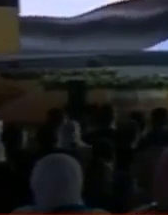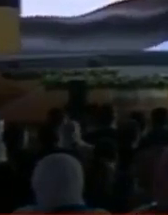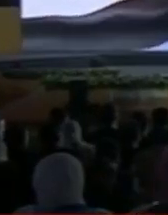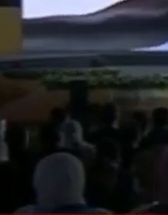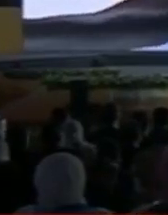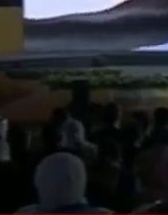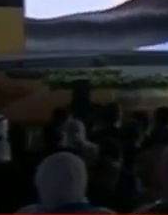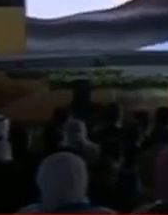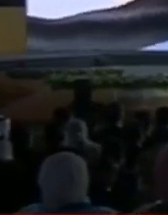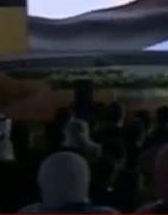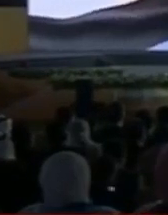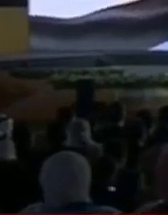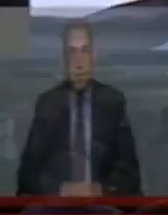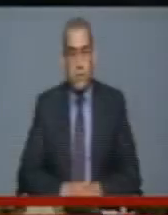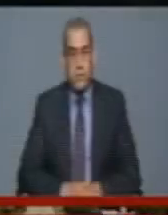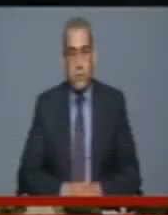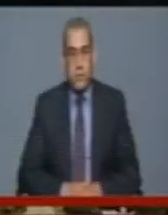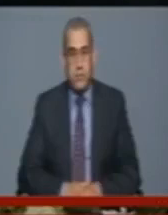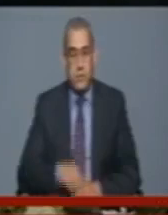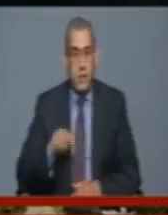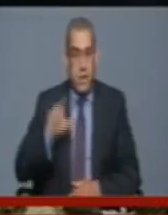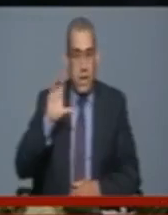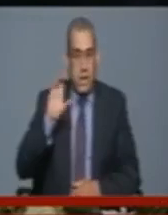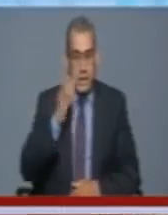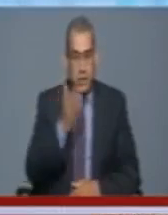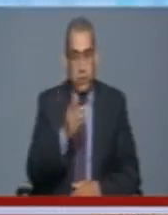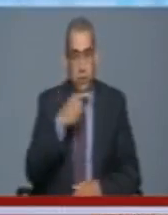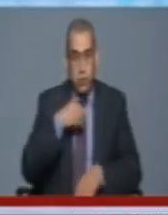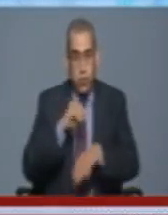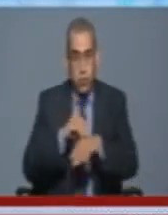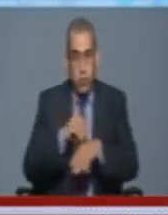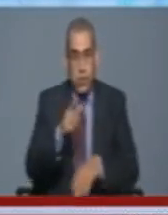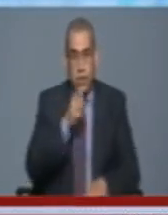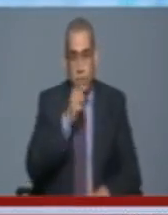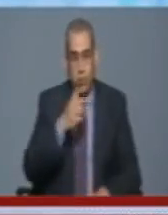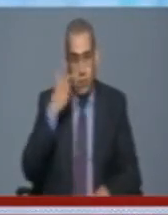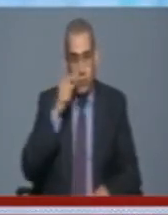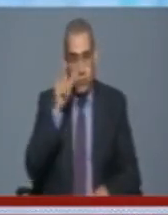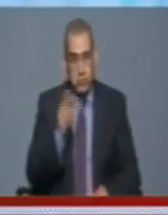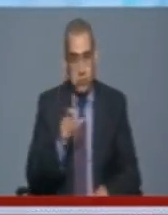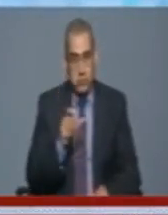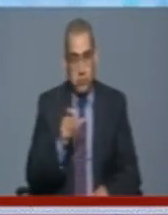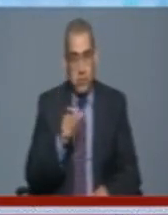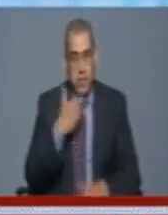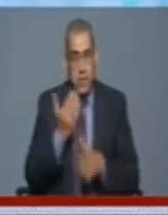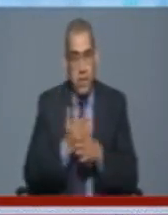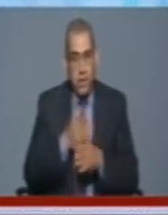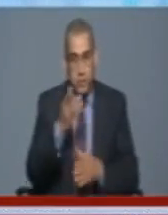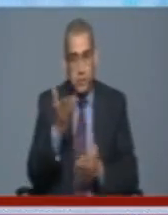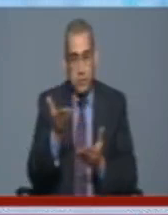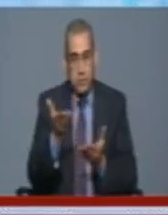وافر امتناننا سيادة الرئيس، أدعوك الآن سيدي الكريم كي تتكرم